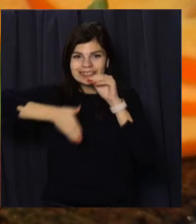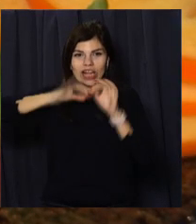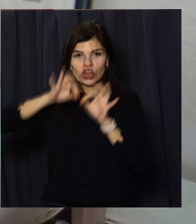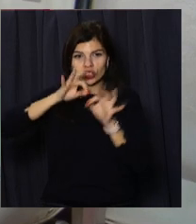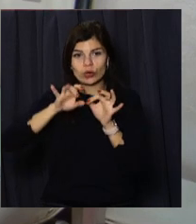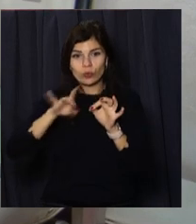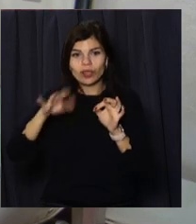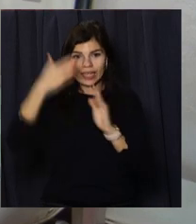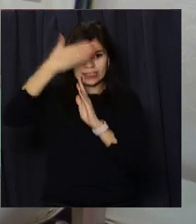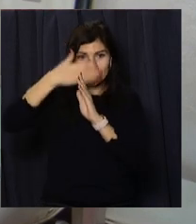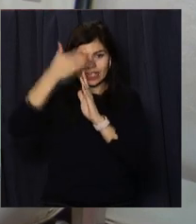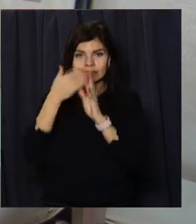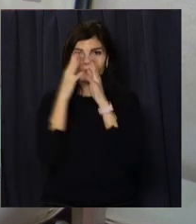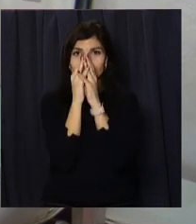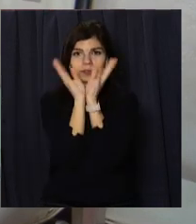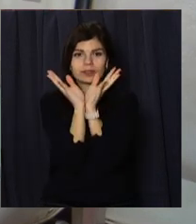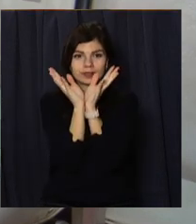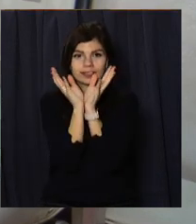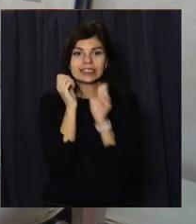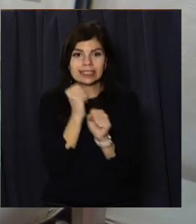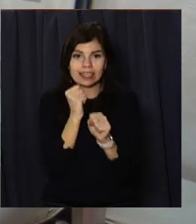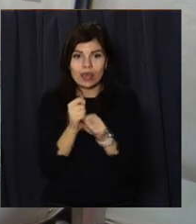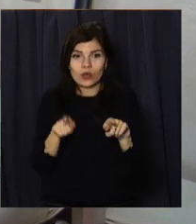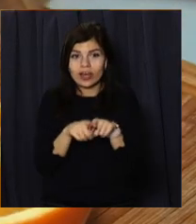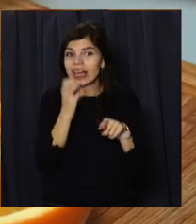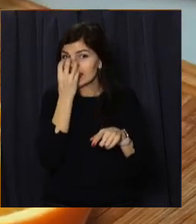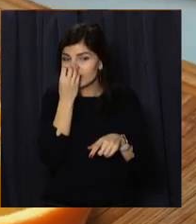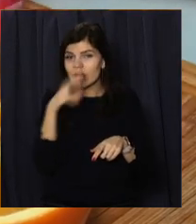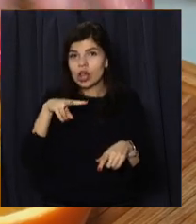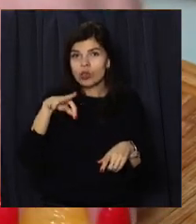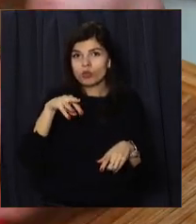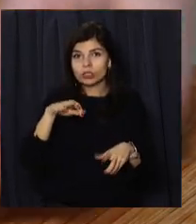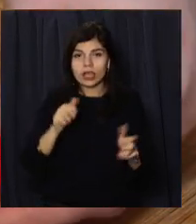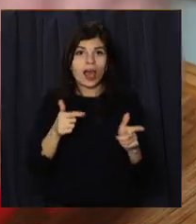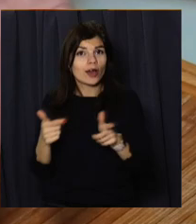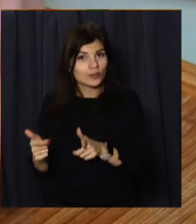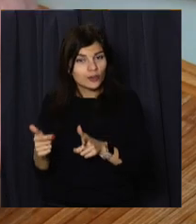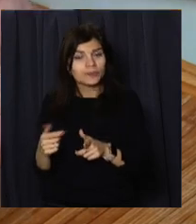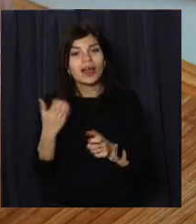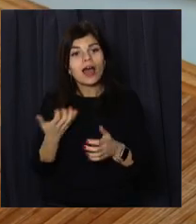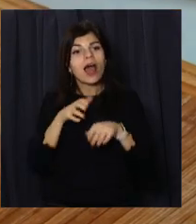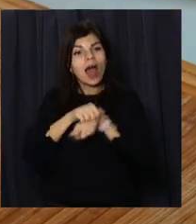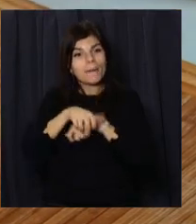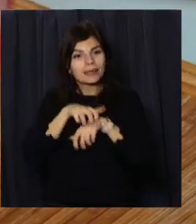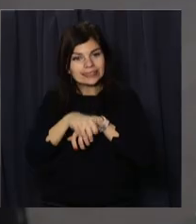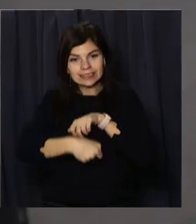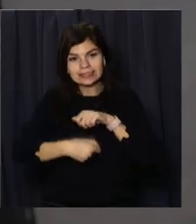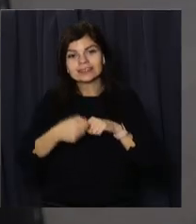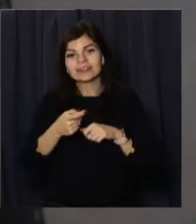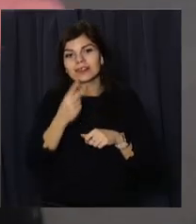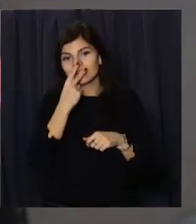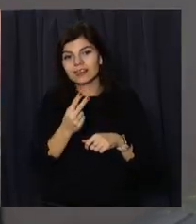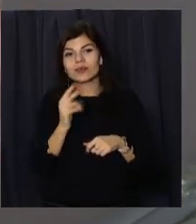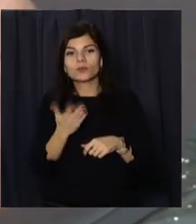на апельсині симпатичний вигляд матимуть орнаментні вирізи. Розділяємо на 4 частини і з обох боків робимо надрізи у